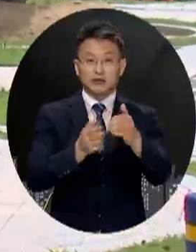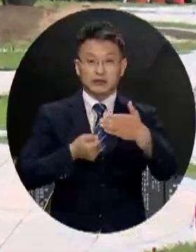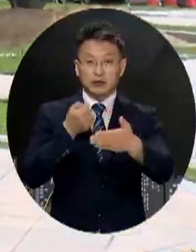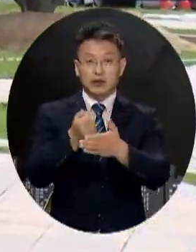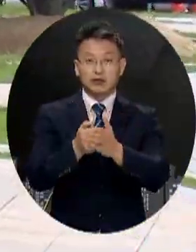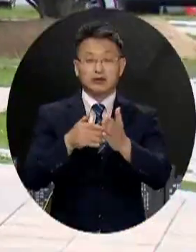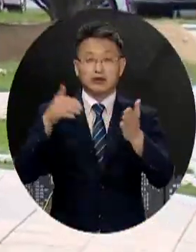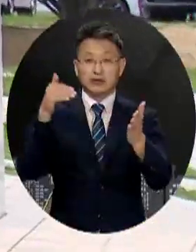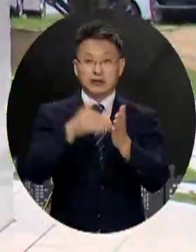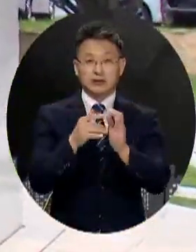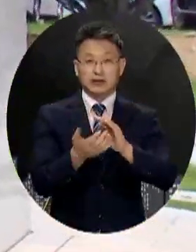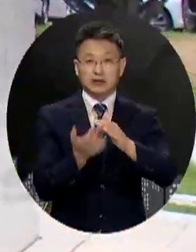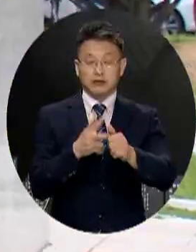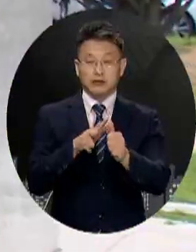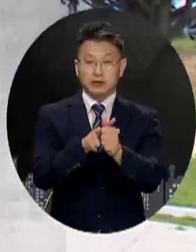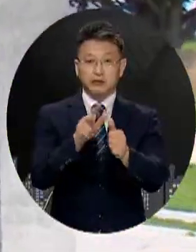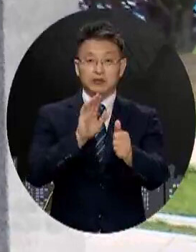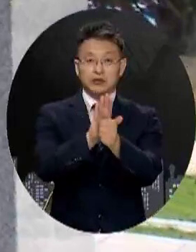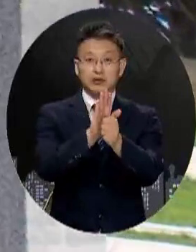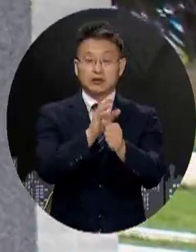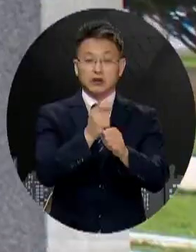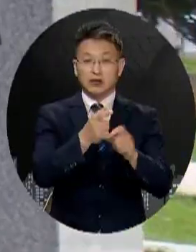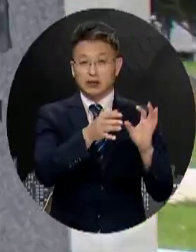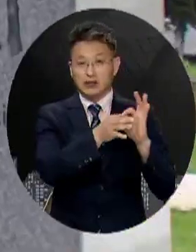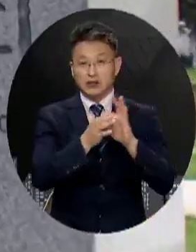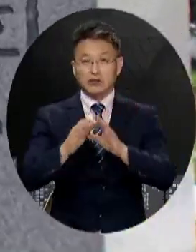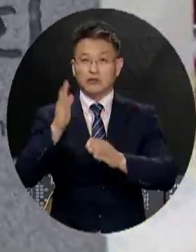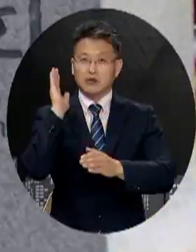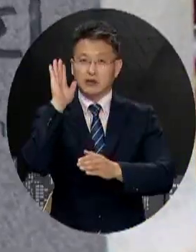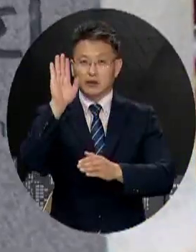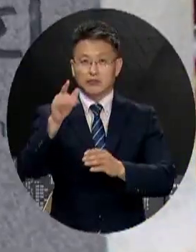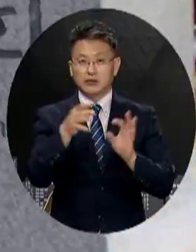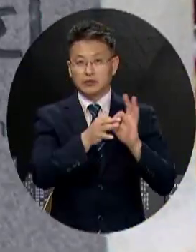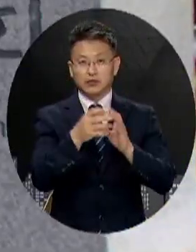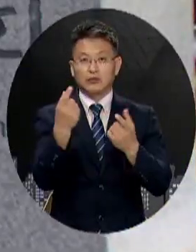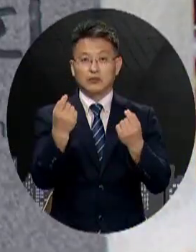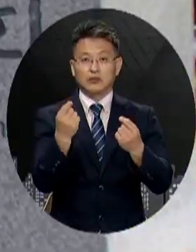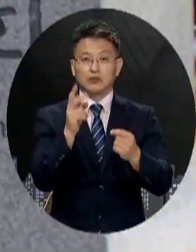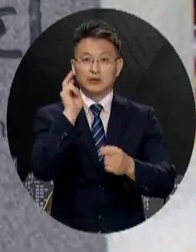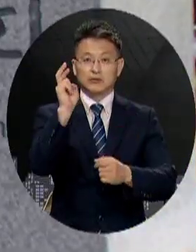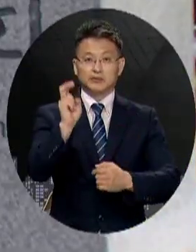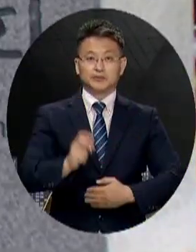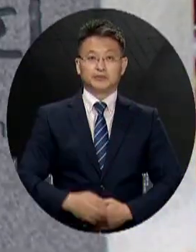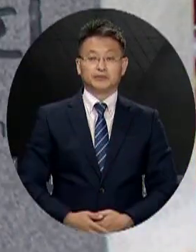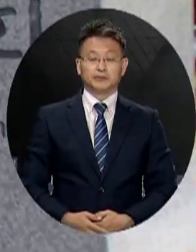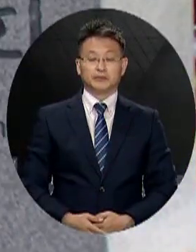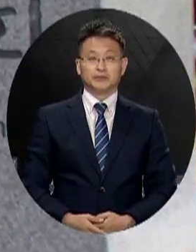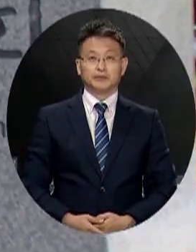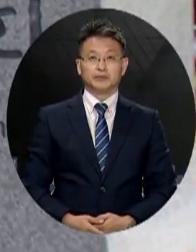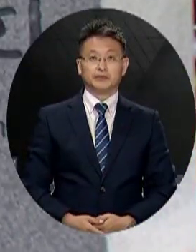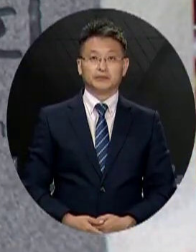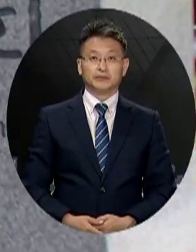전까지 예비 후보에 대한 지지 선언은 당분간 계속될 전망입니다. MBC 뉴스 부정석입니다.